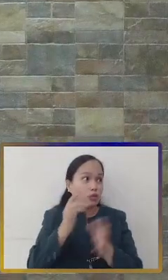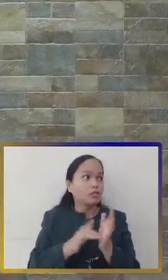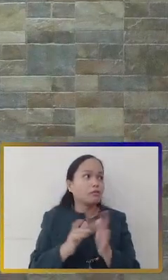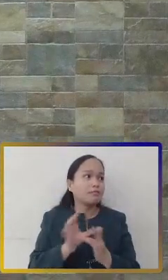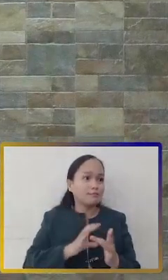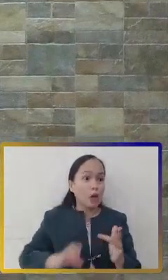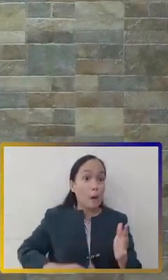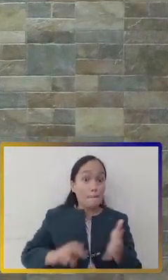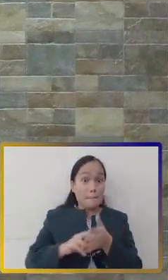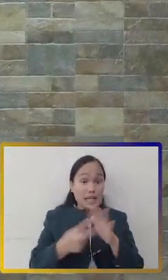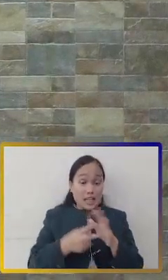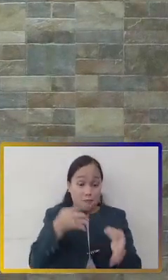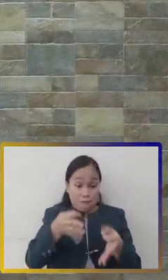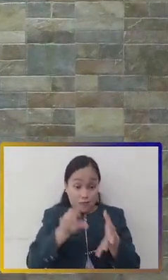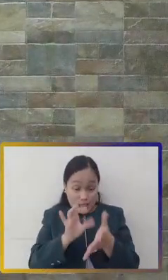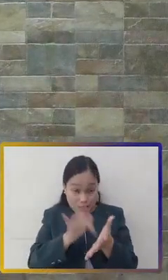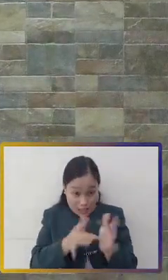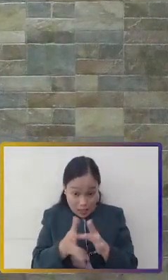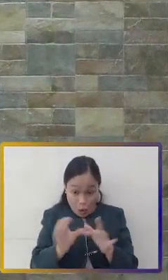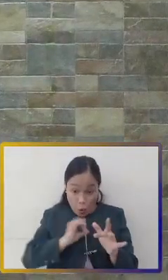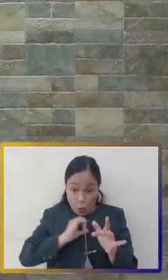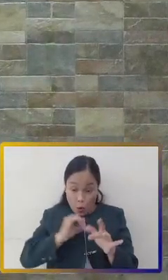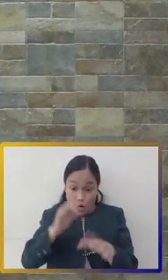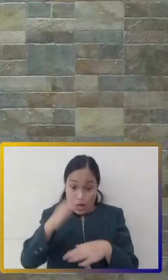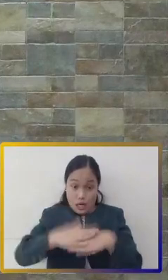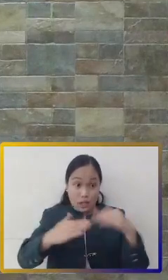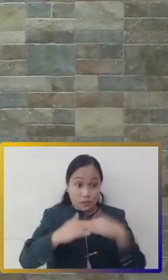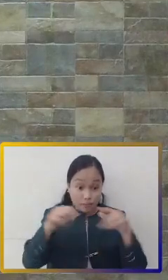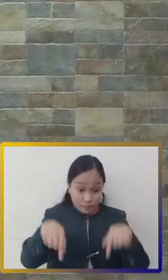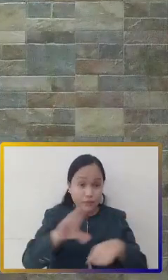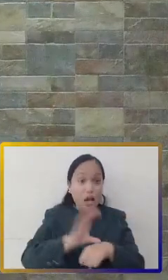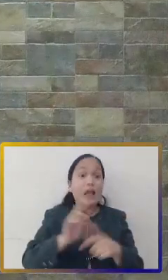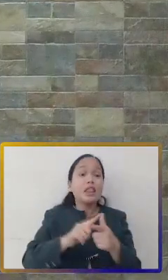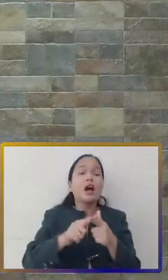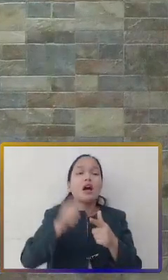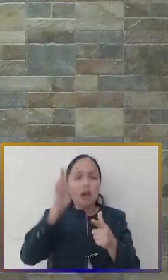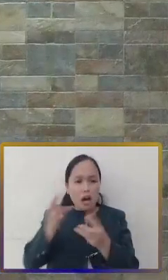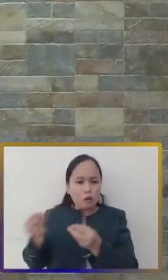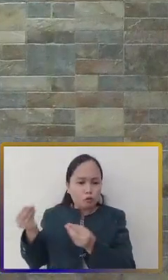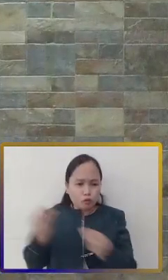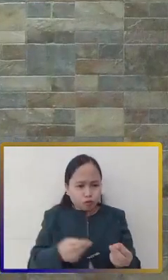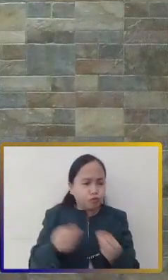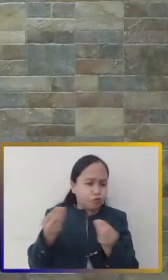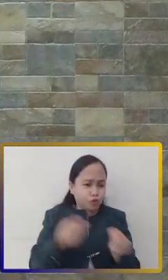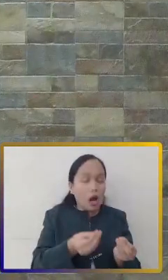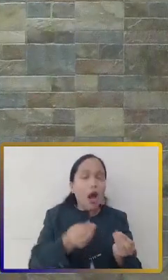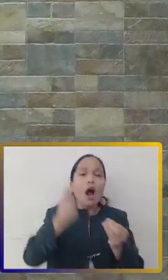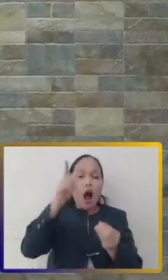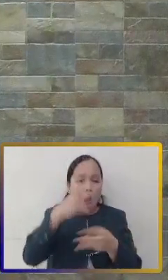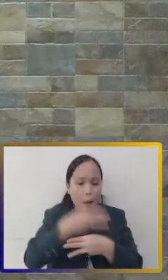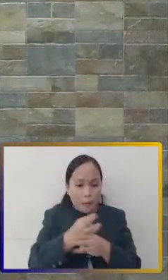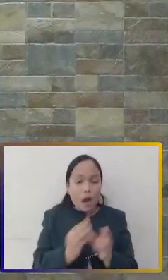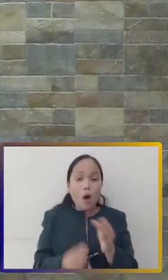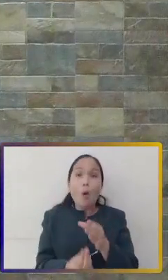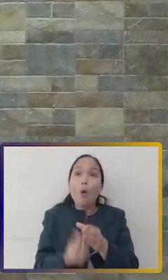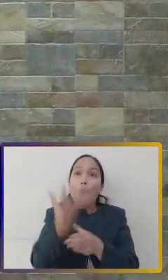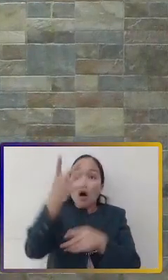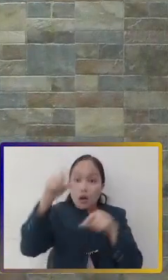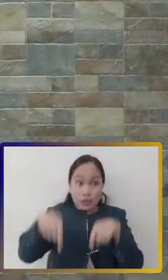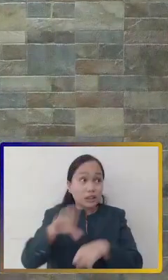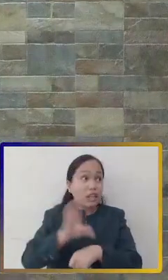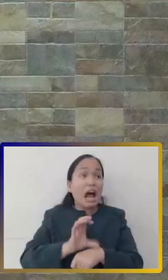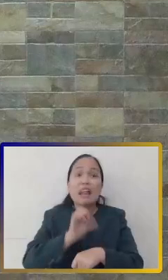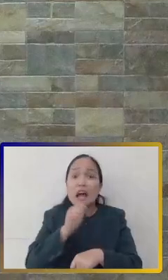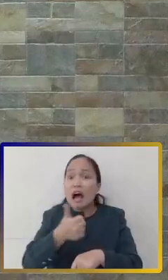kung Diyos ang nagtatag nito, Diyos ang bubuhay ng gawain na ito, Diyos ang magpapalago ng gawain na ito, at hindi kung sino man tao at